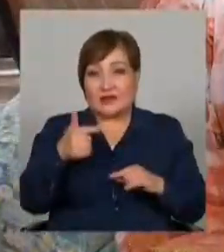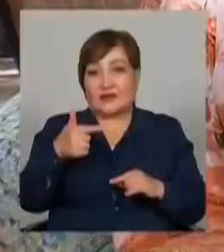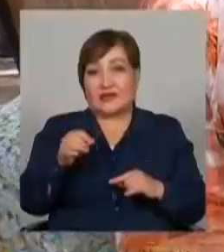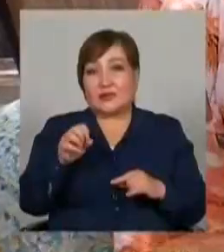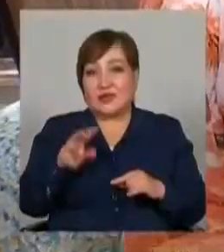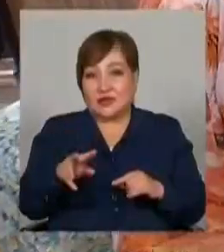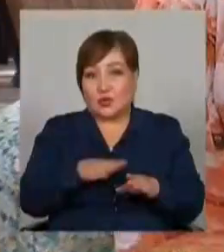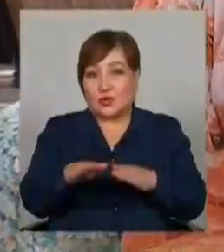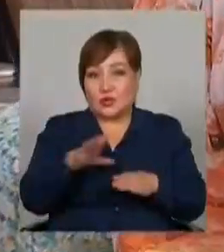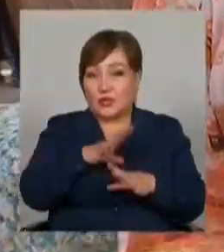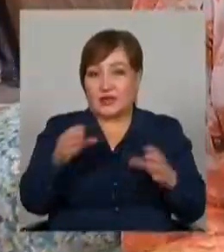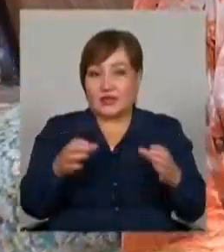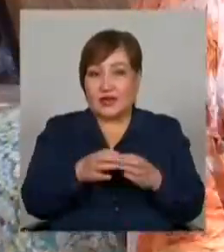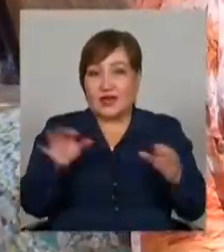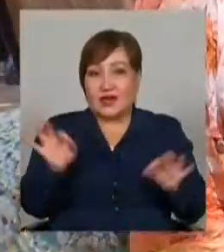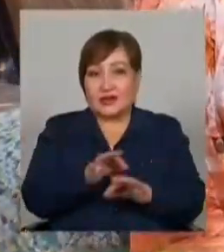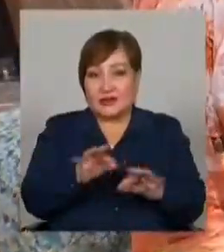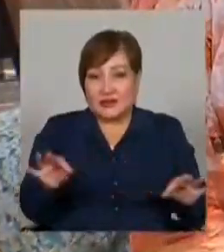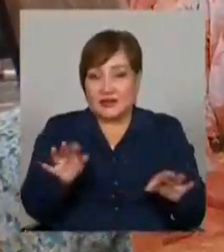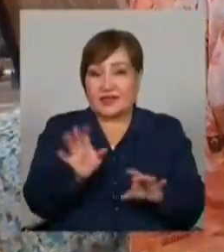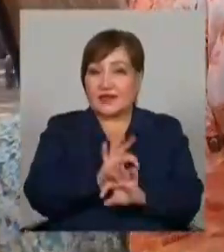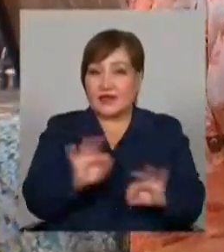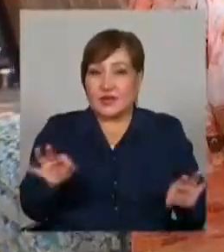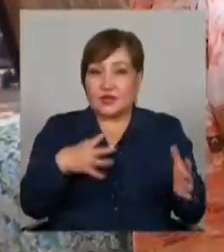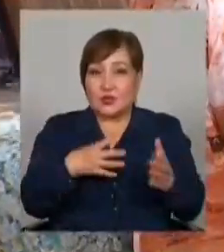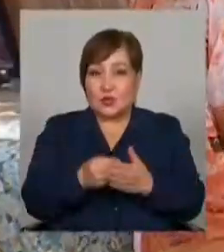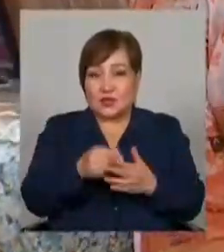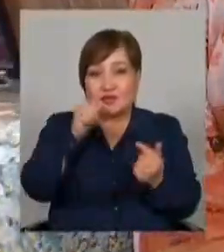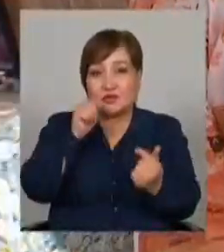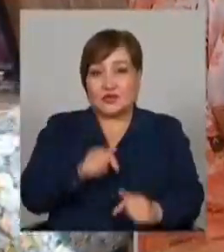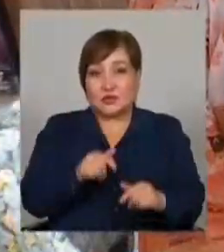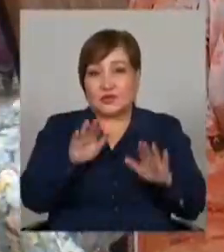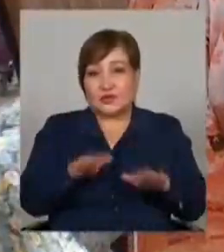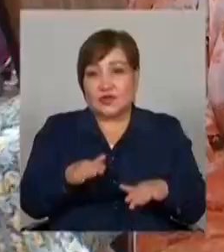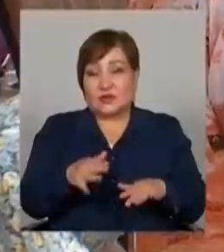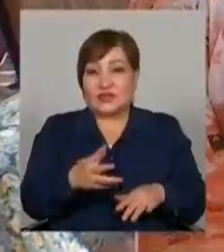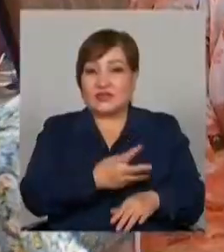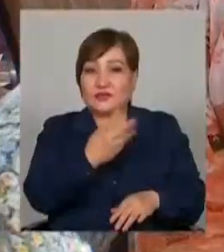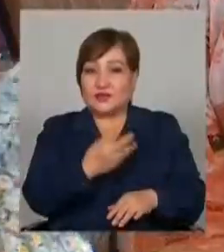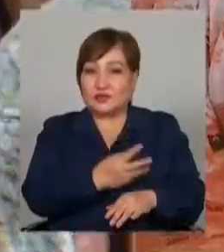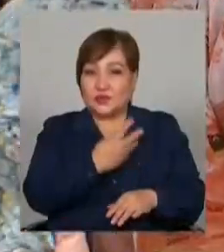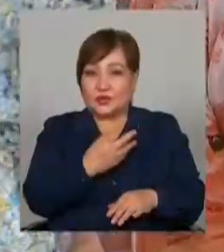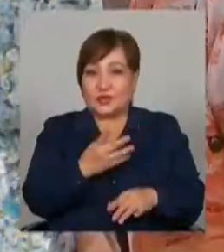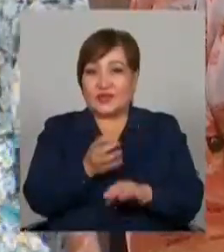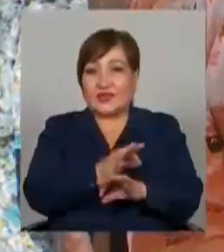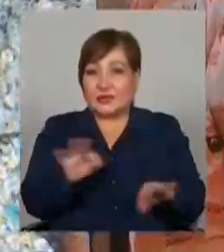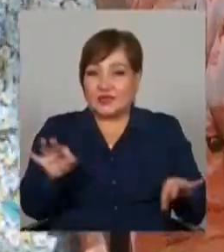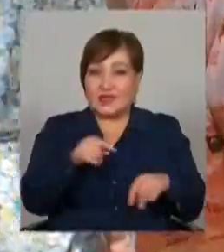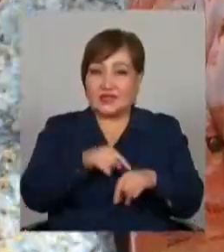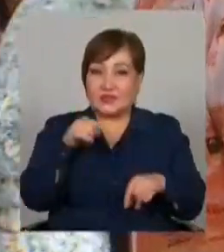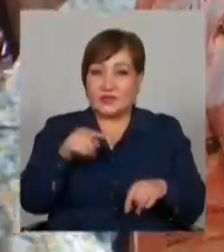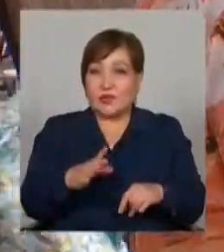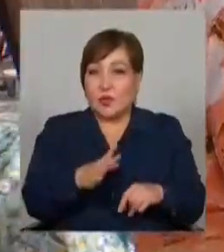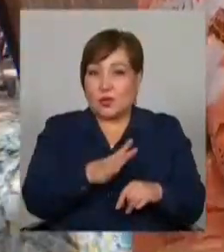барлық оркестрді керемет өзінің жаңағы орынды жолымен денемізді бір шымырлататындай керемет сезімде болдық. Және